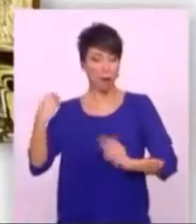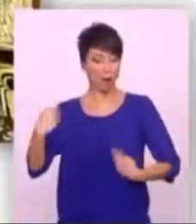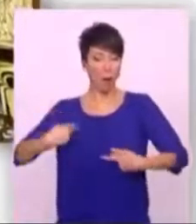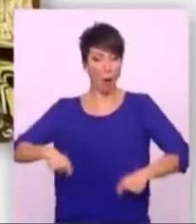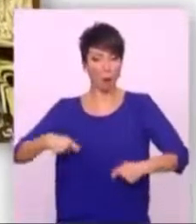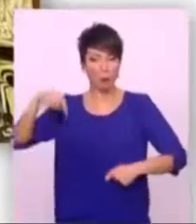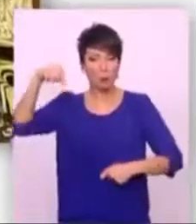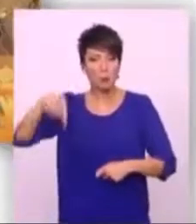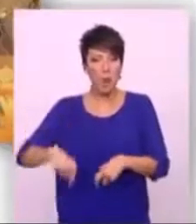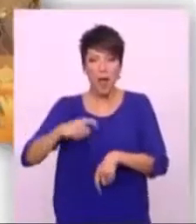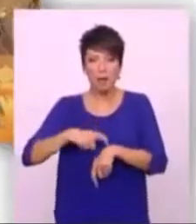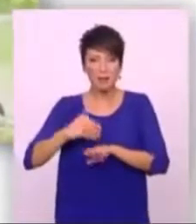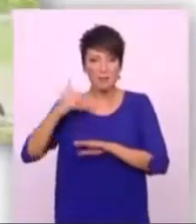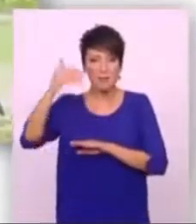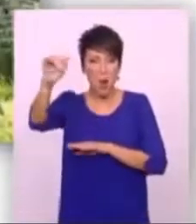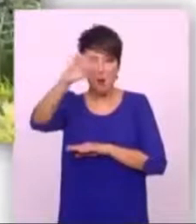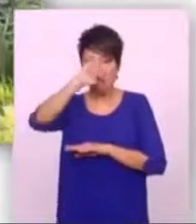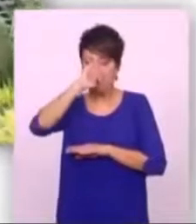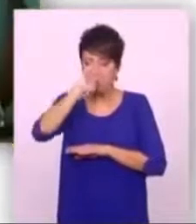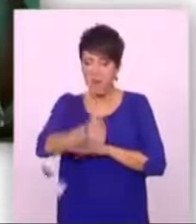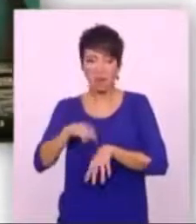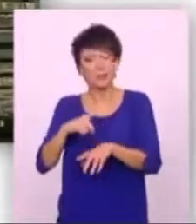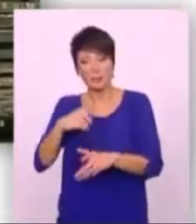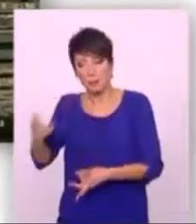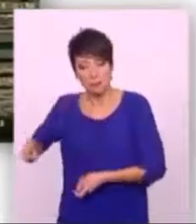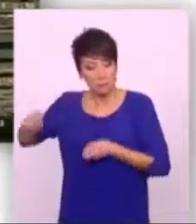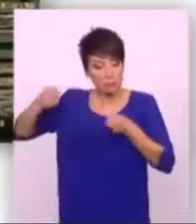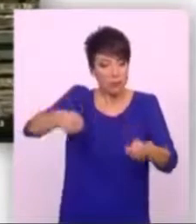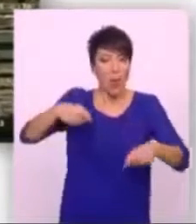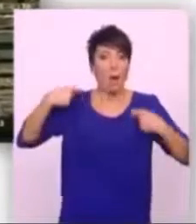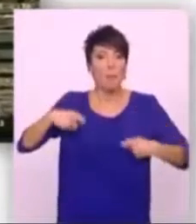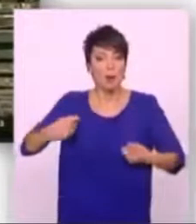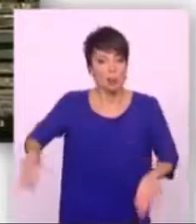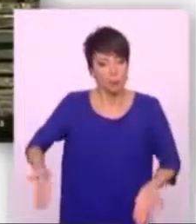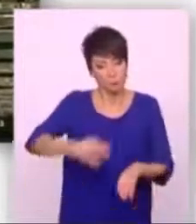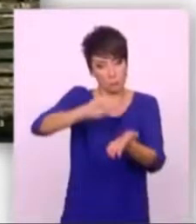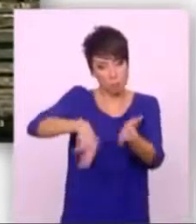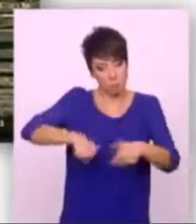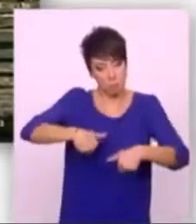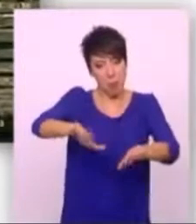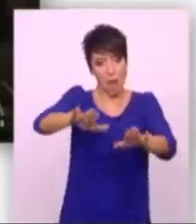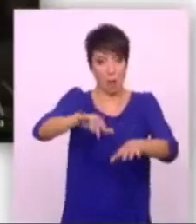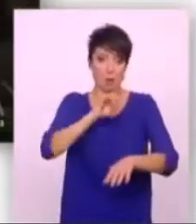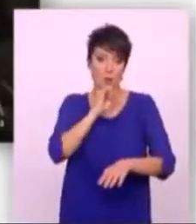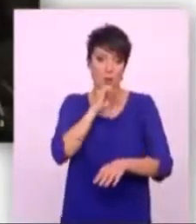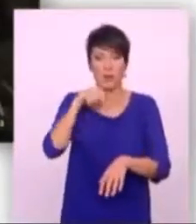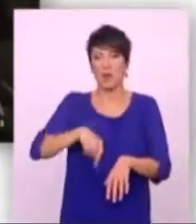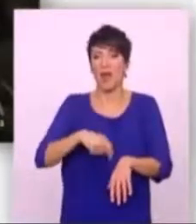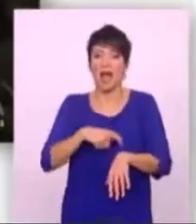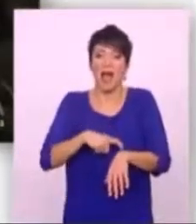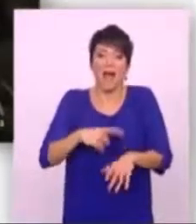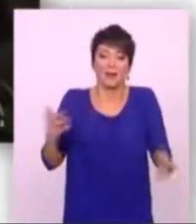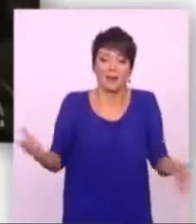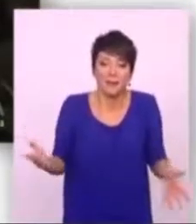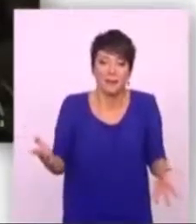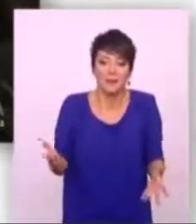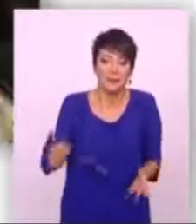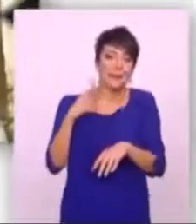γυροκομείο Αθηνών βιώνει όπως όλοι μας την εποχή της κρίσης. Μια κρίση που το έχει οδηγήσει στην πλήρη οικονομική